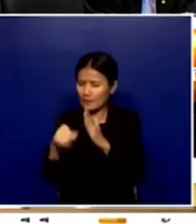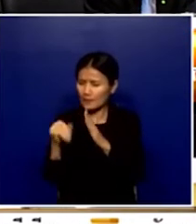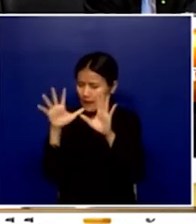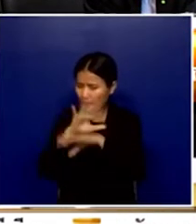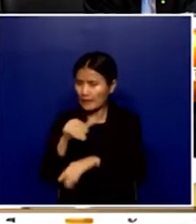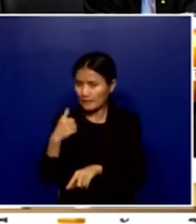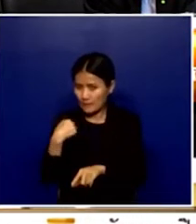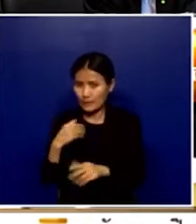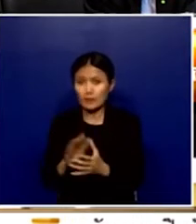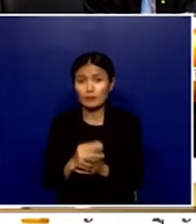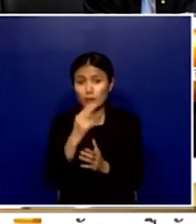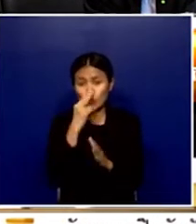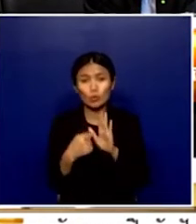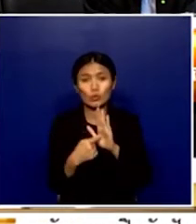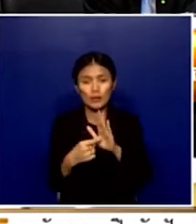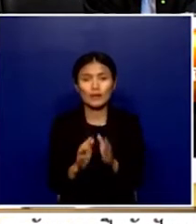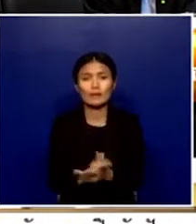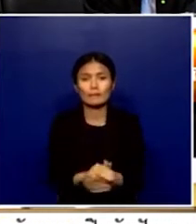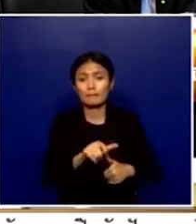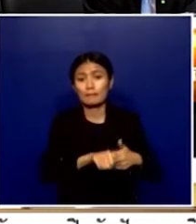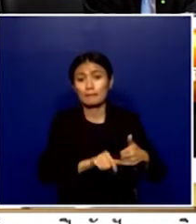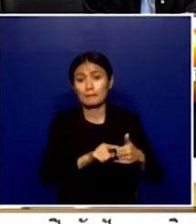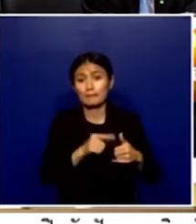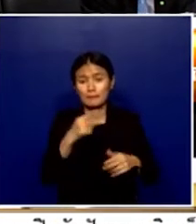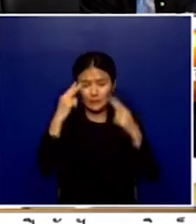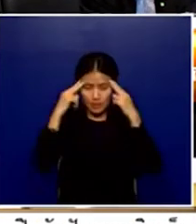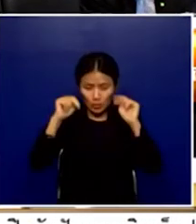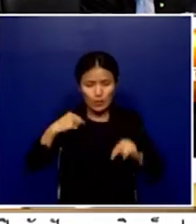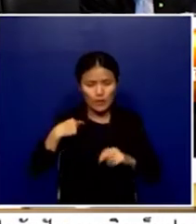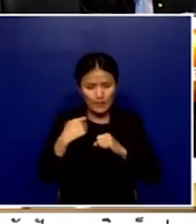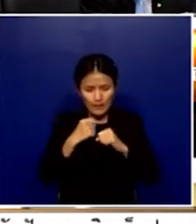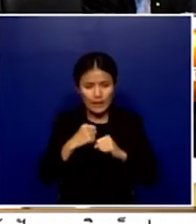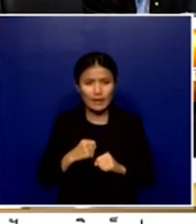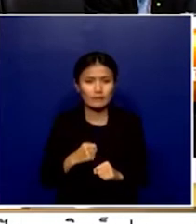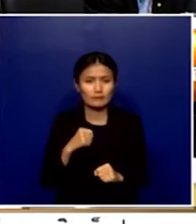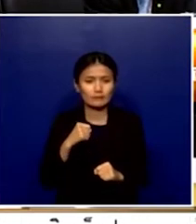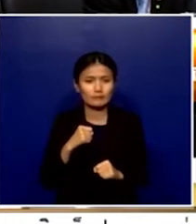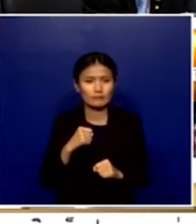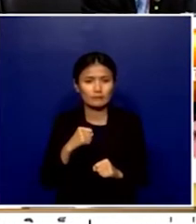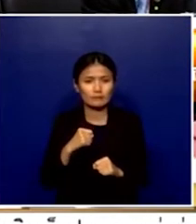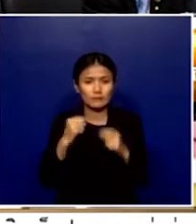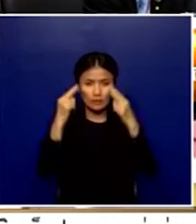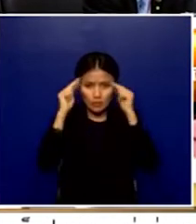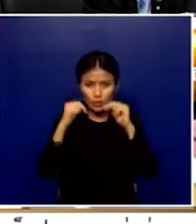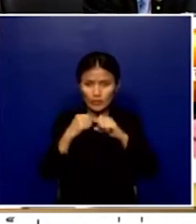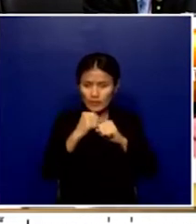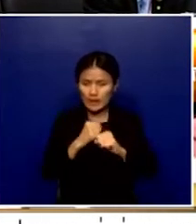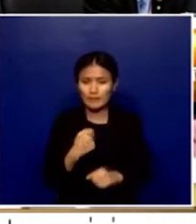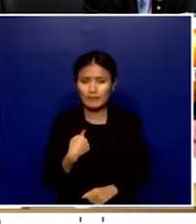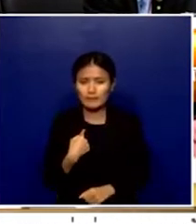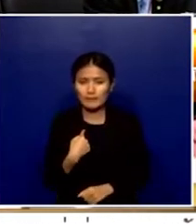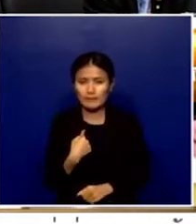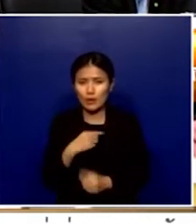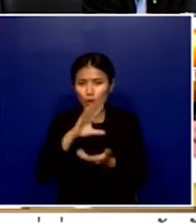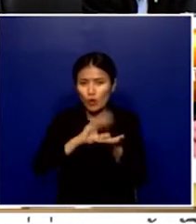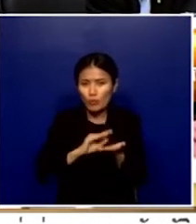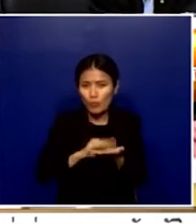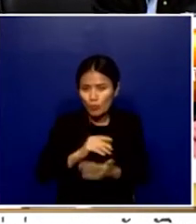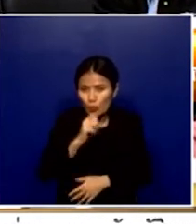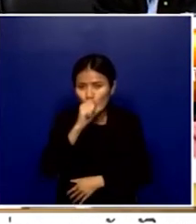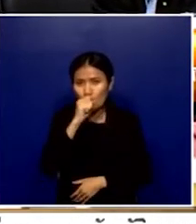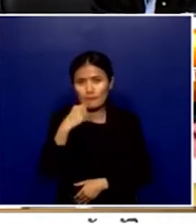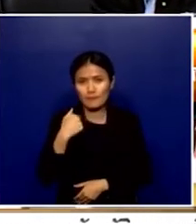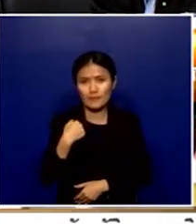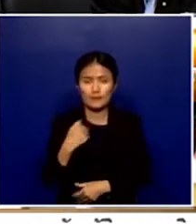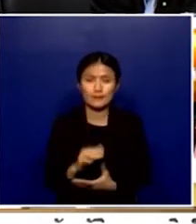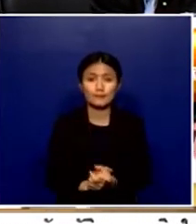เรื่องการพยายามปกปดข้อมูลตอนนี้ก่อนเพื่อนอีกกตรวจสอบพนเประยุษย์แจ้งต่